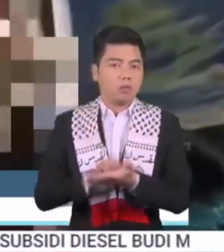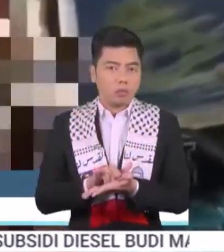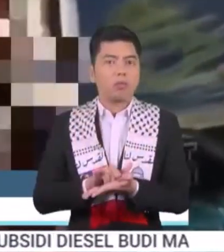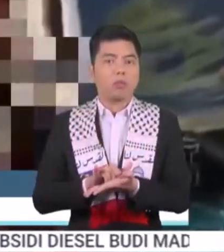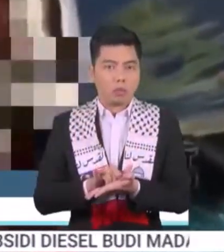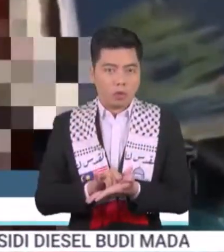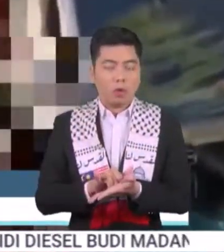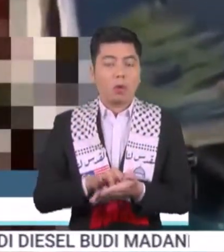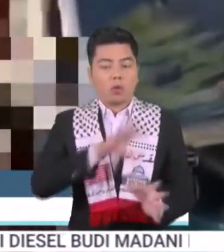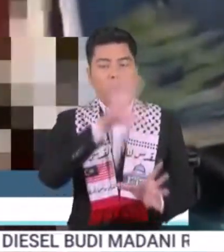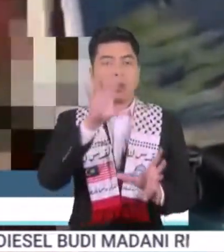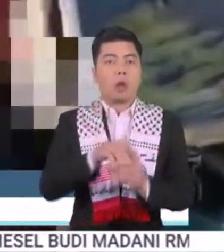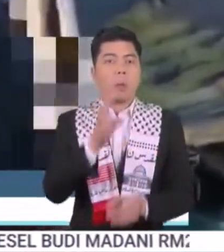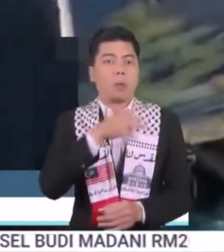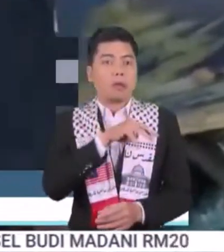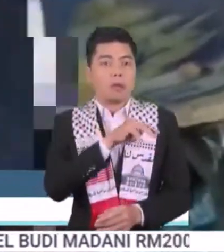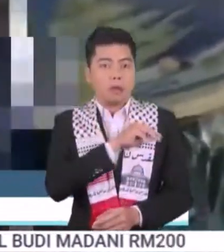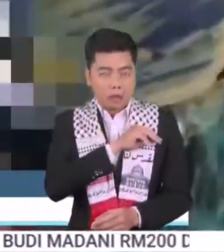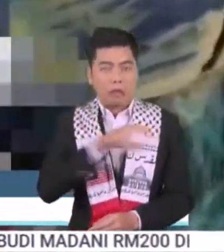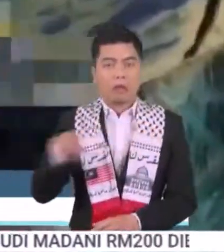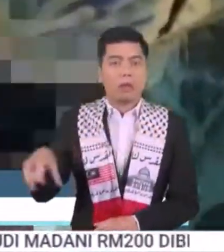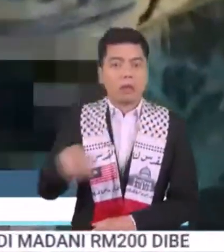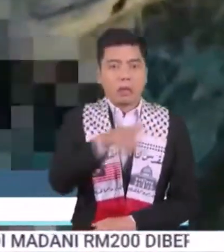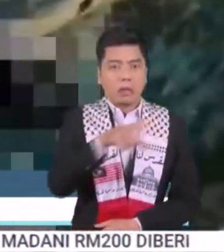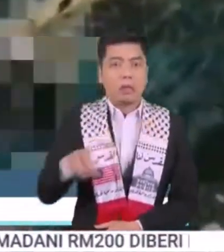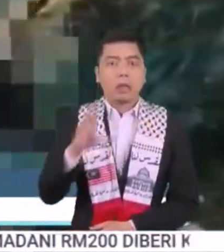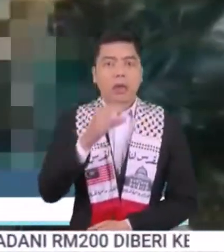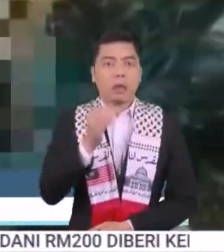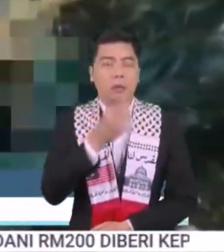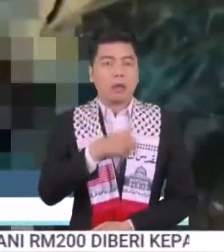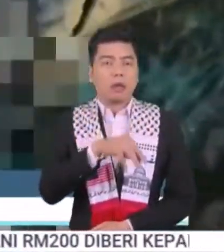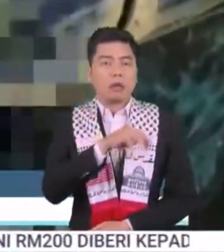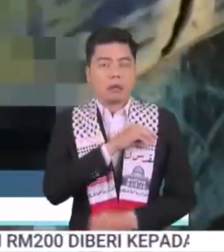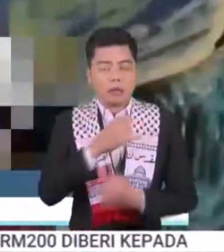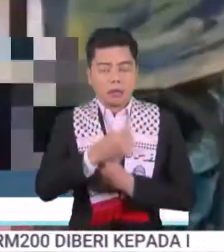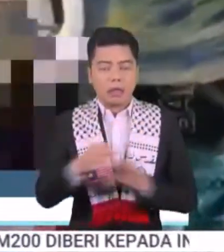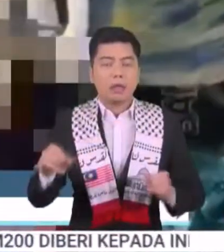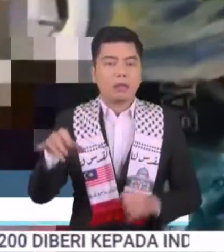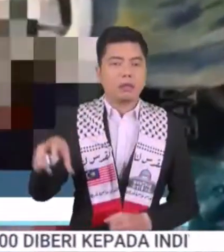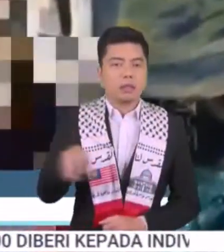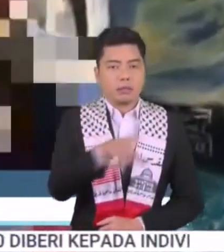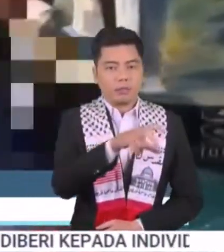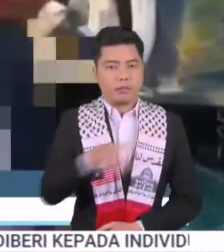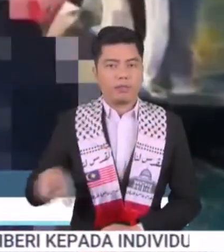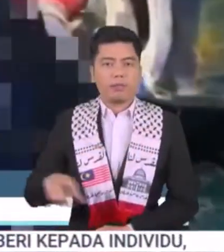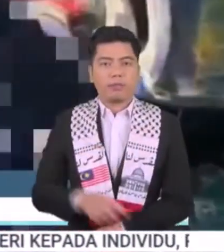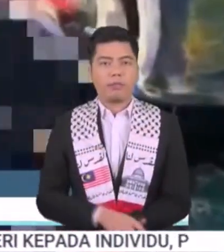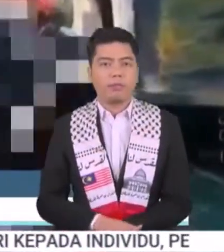berkenaan yang membabitkan Kementerian itu Kementerian pengangkutan dan jawatan pengangkutan jalan